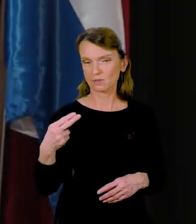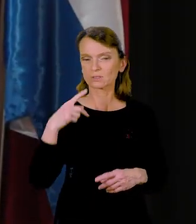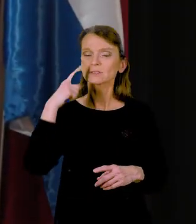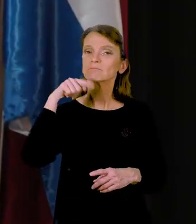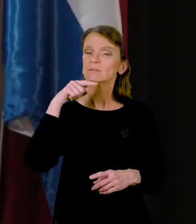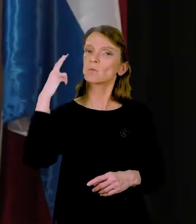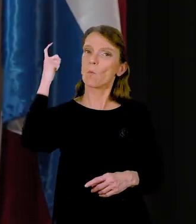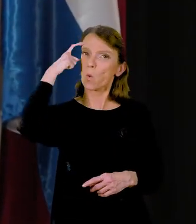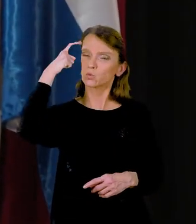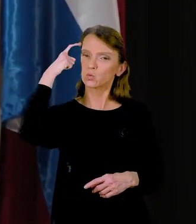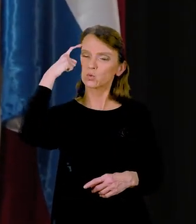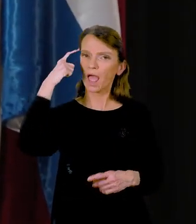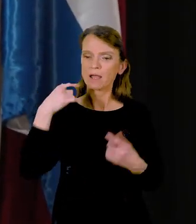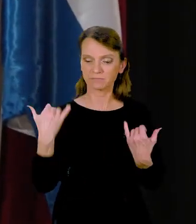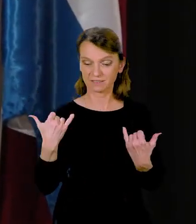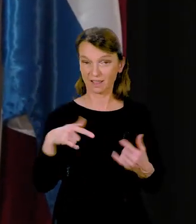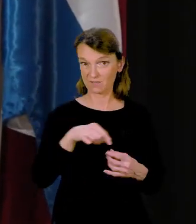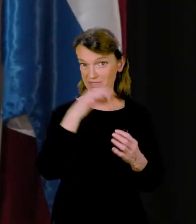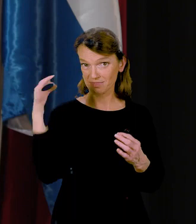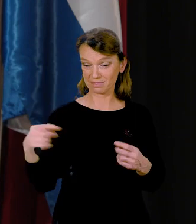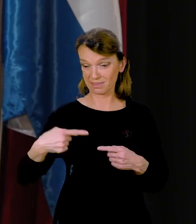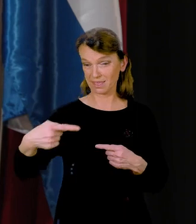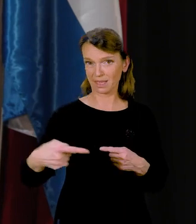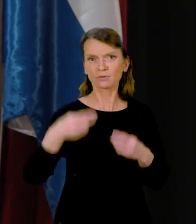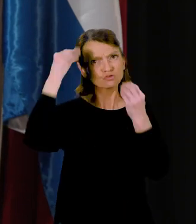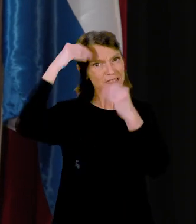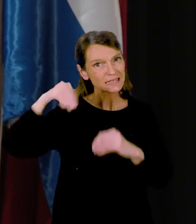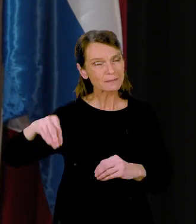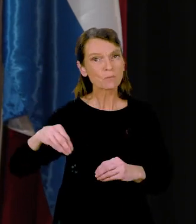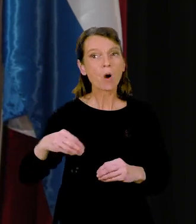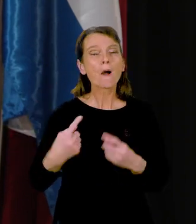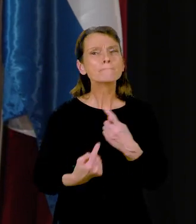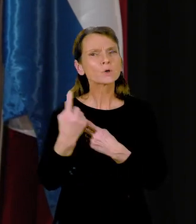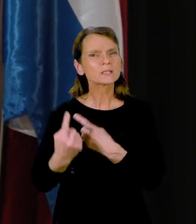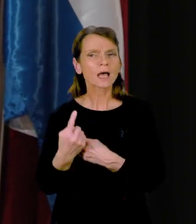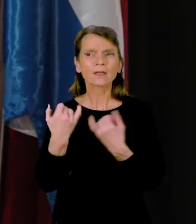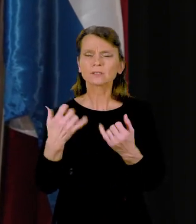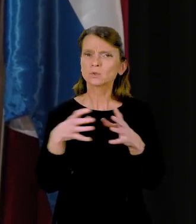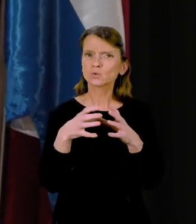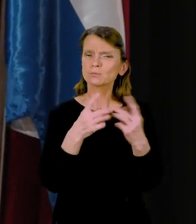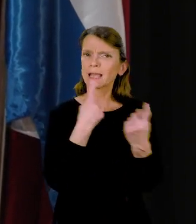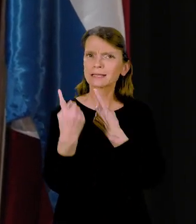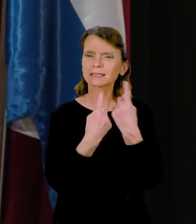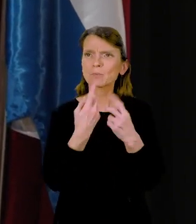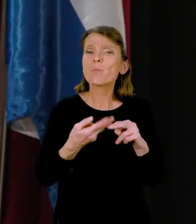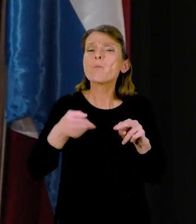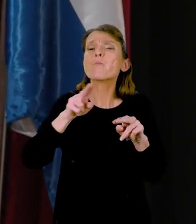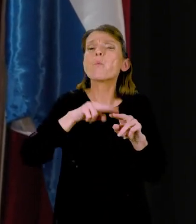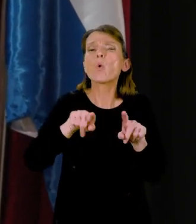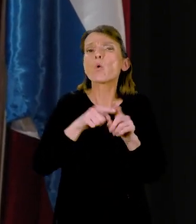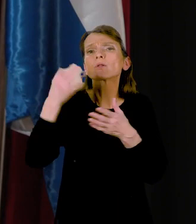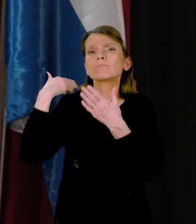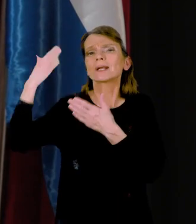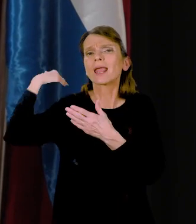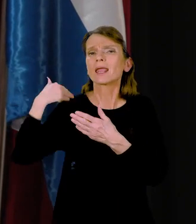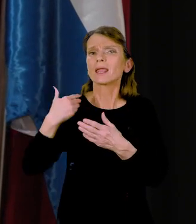Umetnost in kultura, ki jo častimo v teh dneh, postajata v sedanjih družbenih razmerah bolj kot kdajkoli